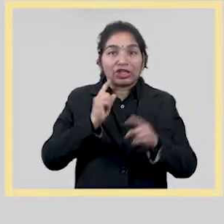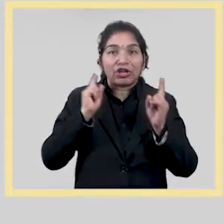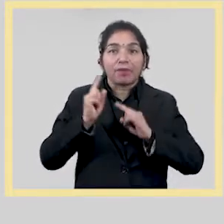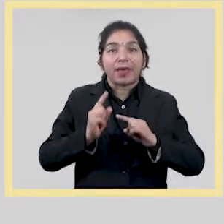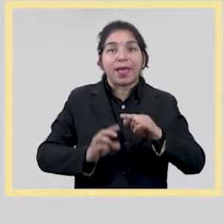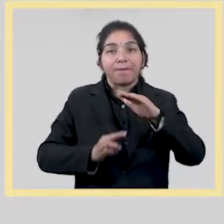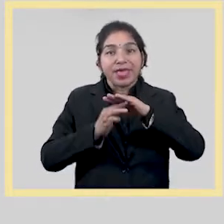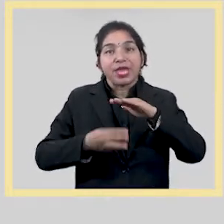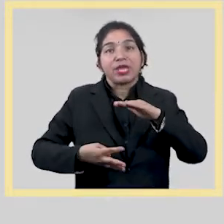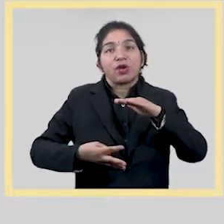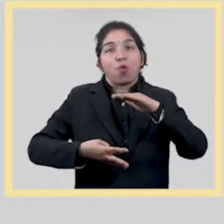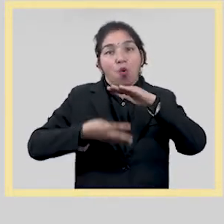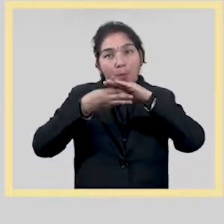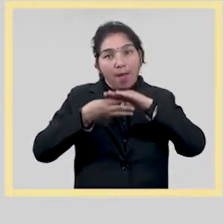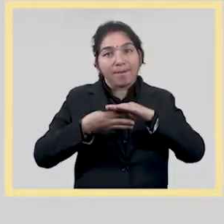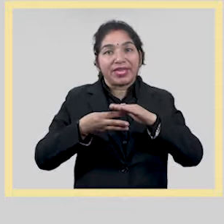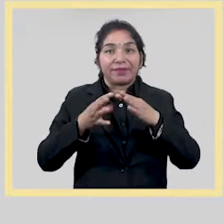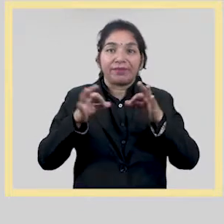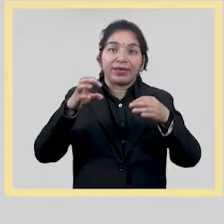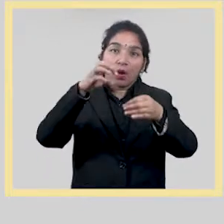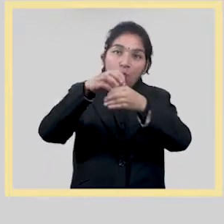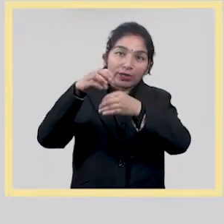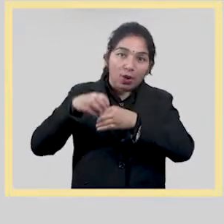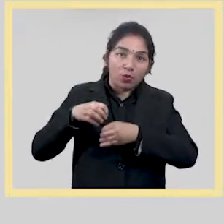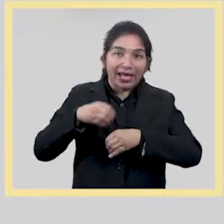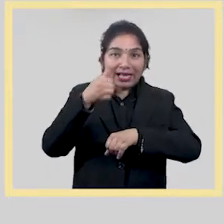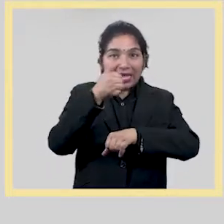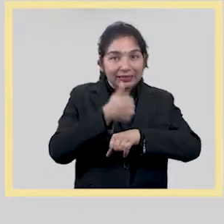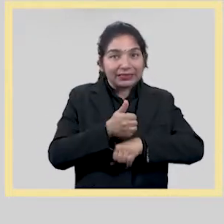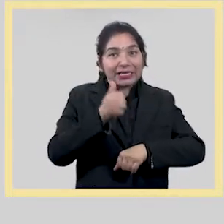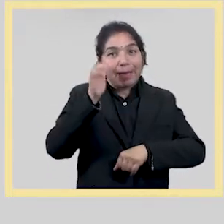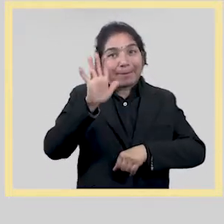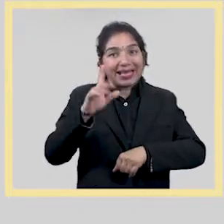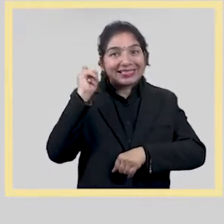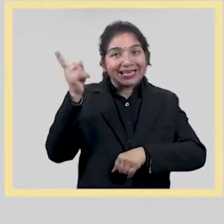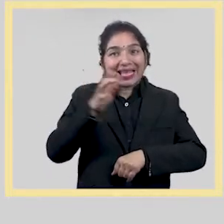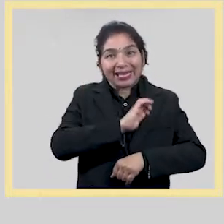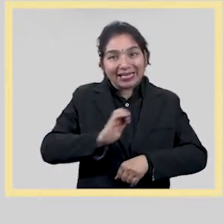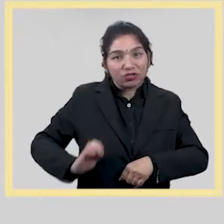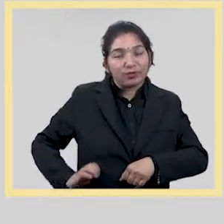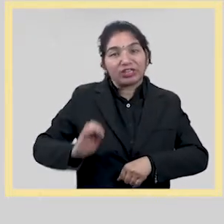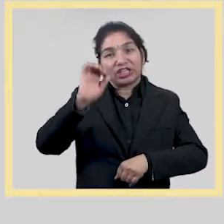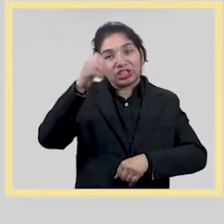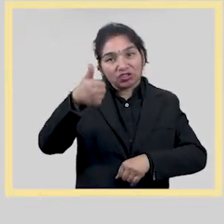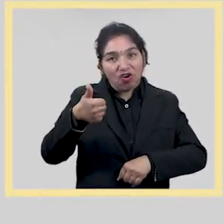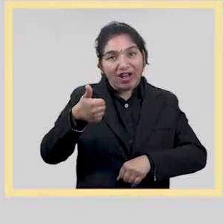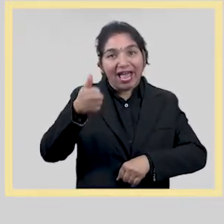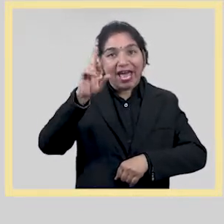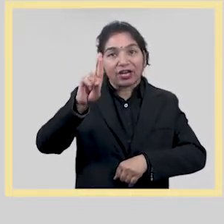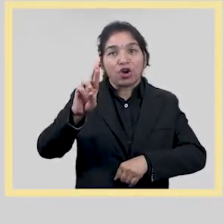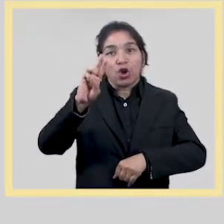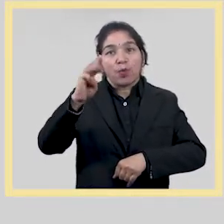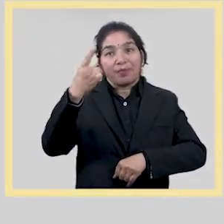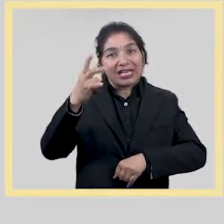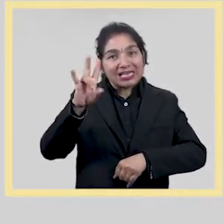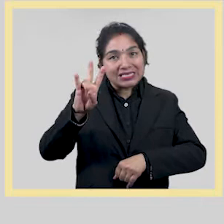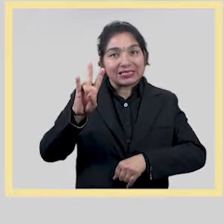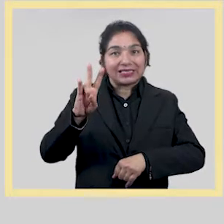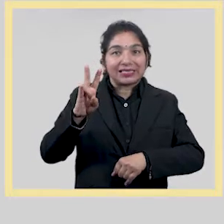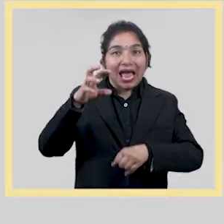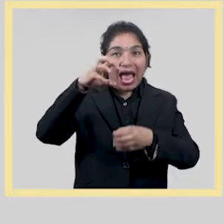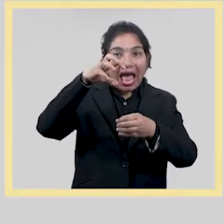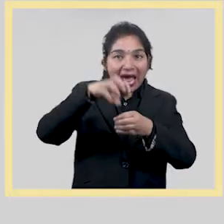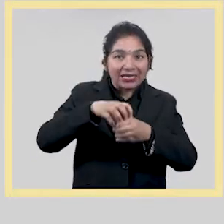मेयर, उपमेयर, विभिन्न वडाका वडा अध्यक्ष, 5 नारायण सुवेदी दाई, 6 रमेश अर्याल,